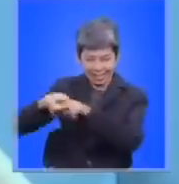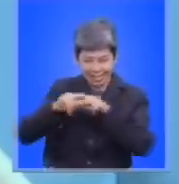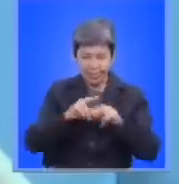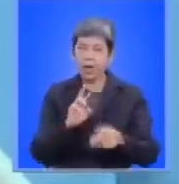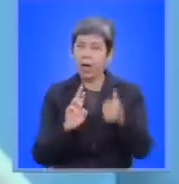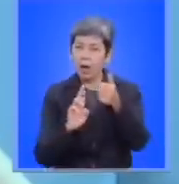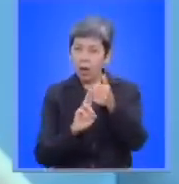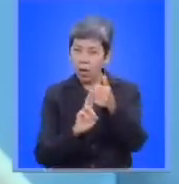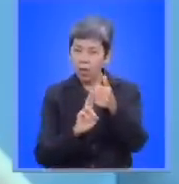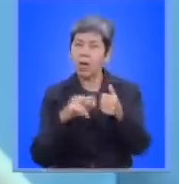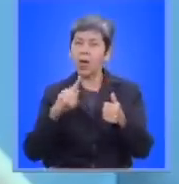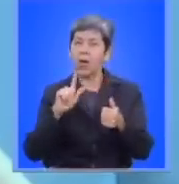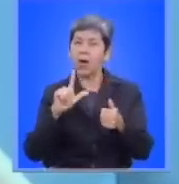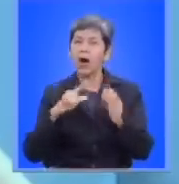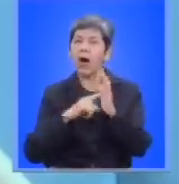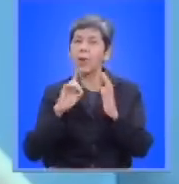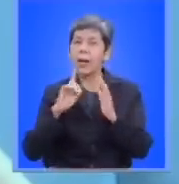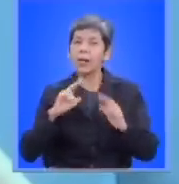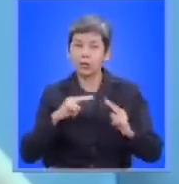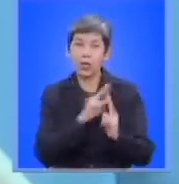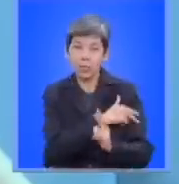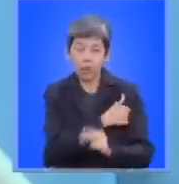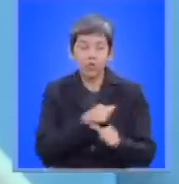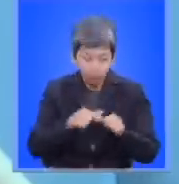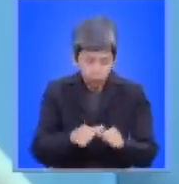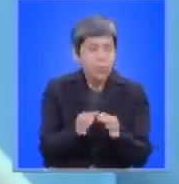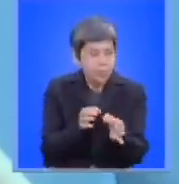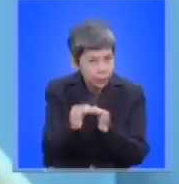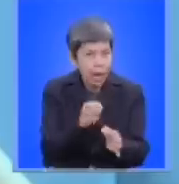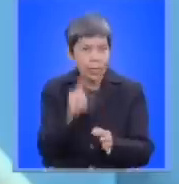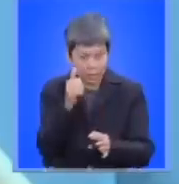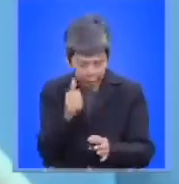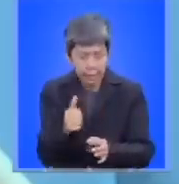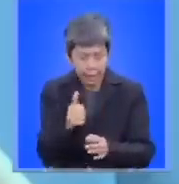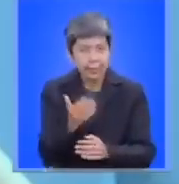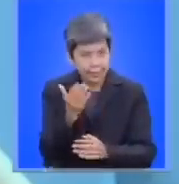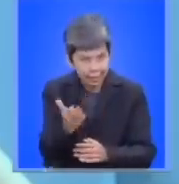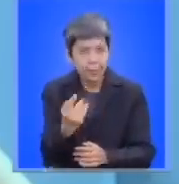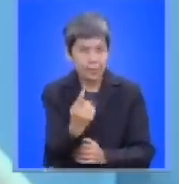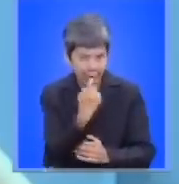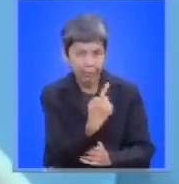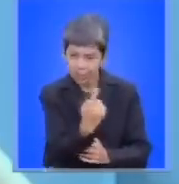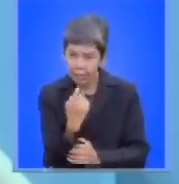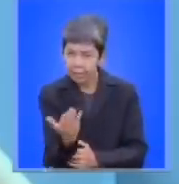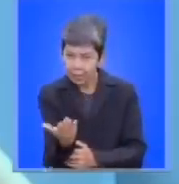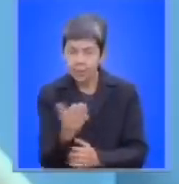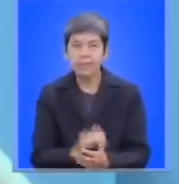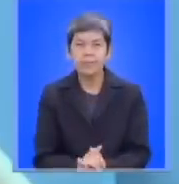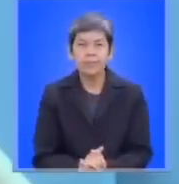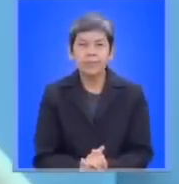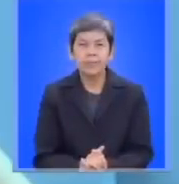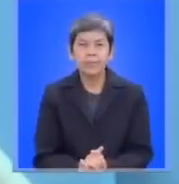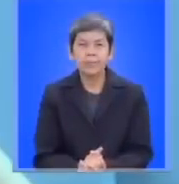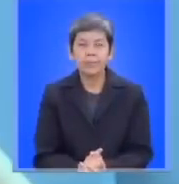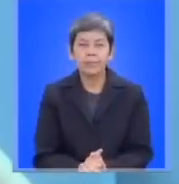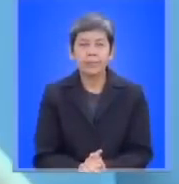ลัดก็อยู่เนี่ยก็น่าจะให้คำตอบได้หมดนะครับเชิญเลยครับ เชิญท่านสื่อมวลชนเลยค่ะ